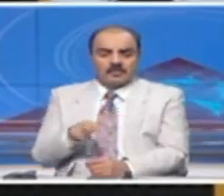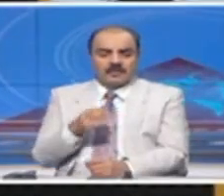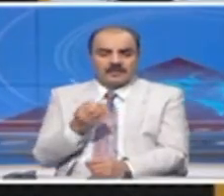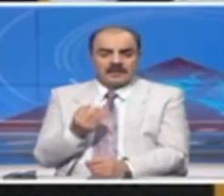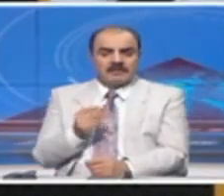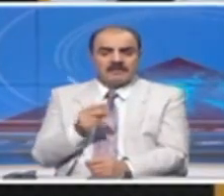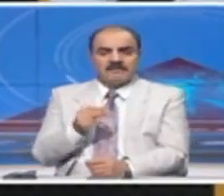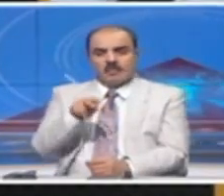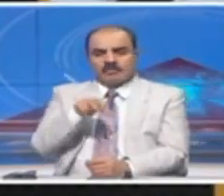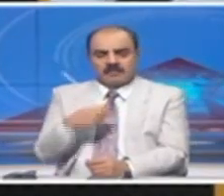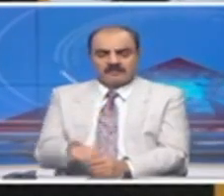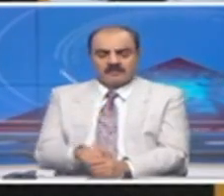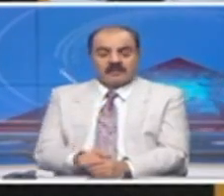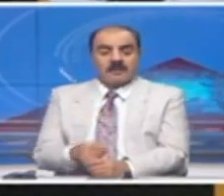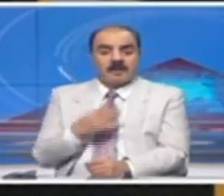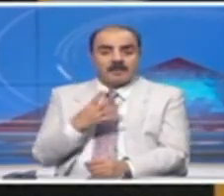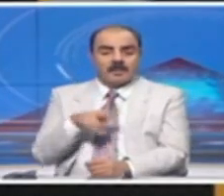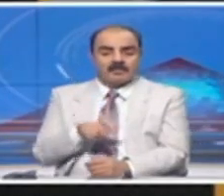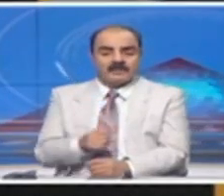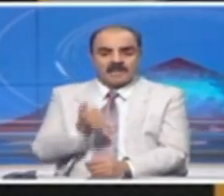216,830 حكم غرامة،